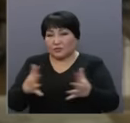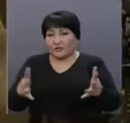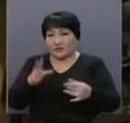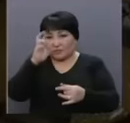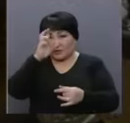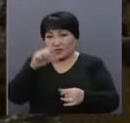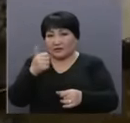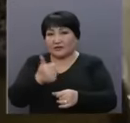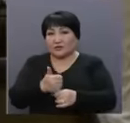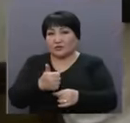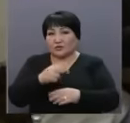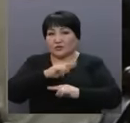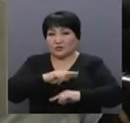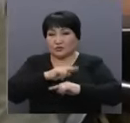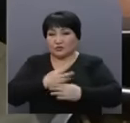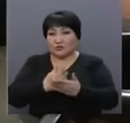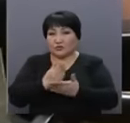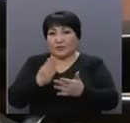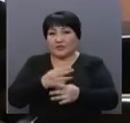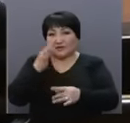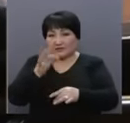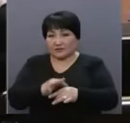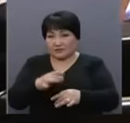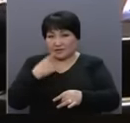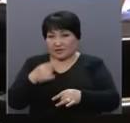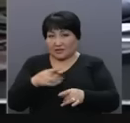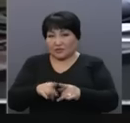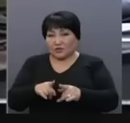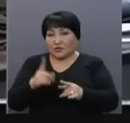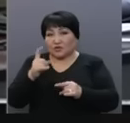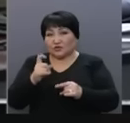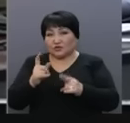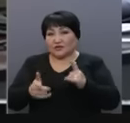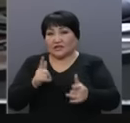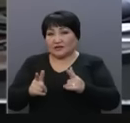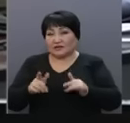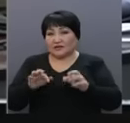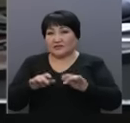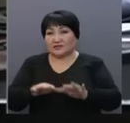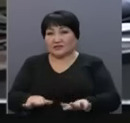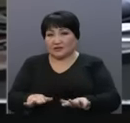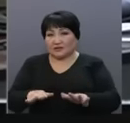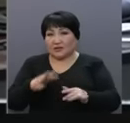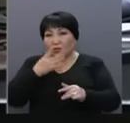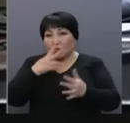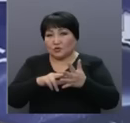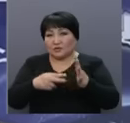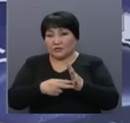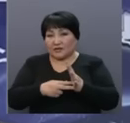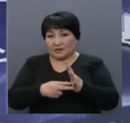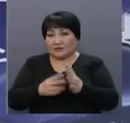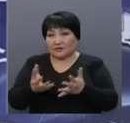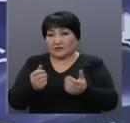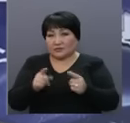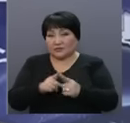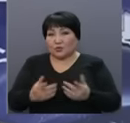айтылады. Сонымен қатар жиын барысында 100 нақты қадам ұлт жоспары талқыланды. Құжатта қазақстандықтардың өмір сүру